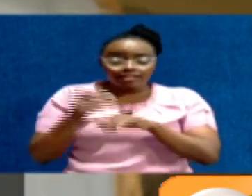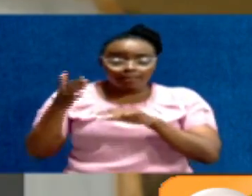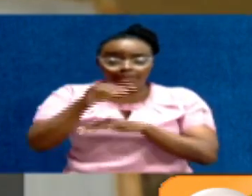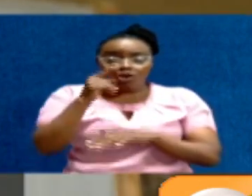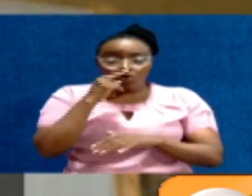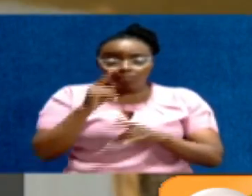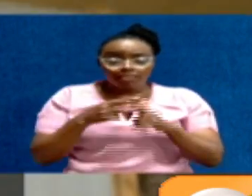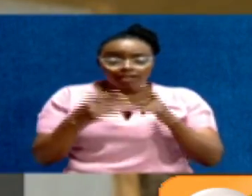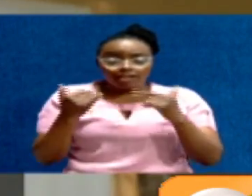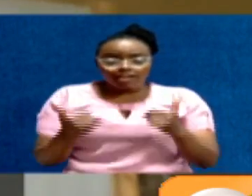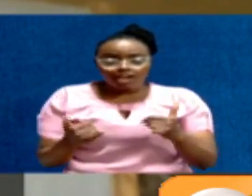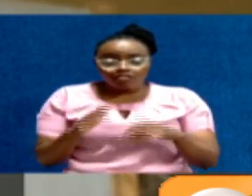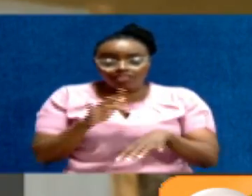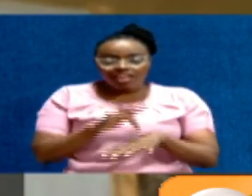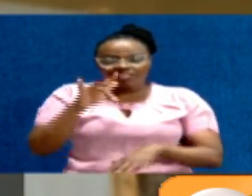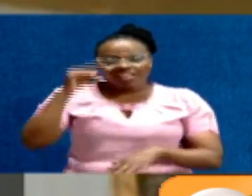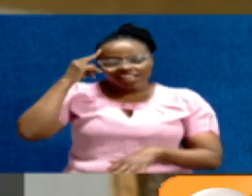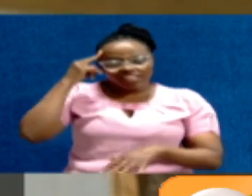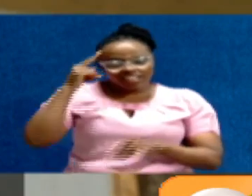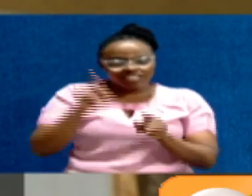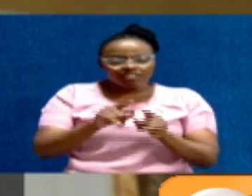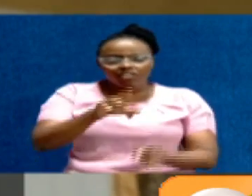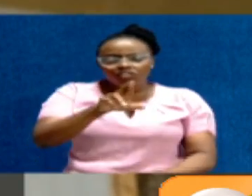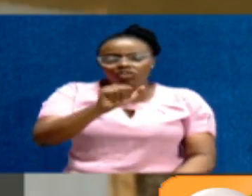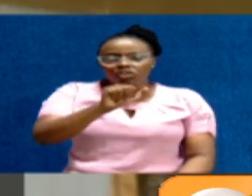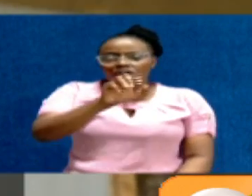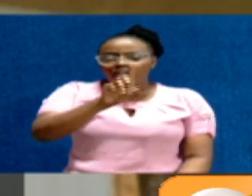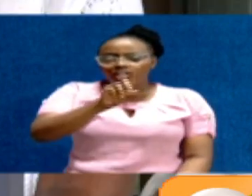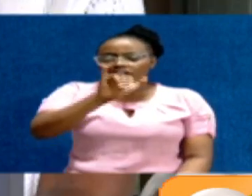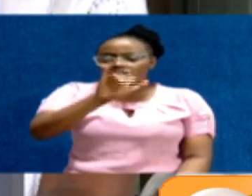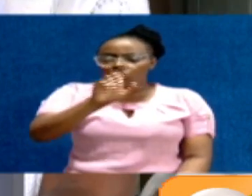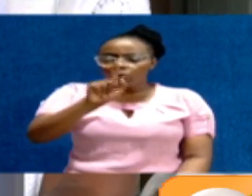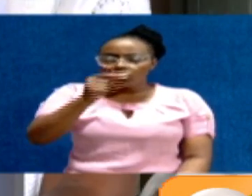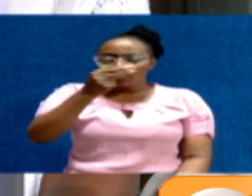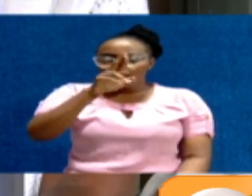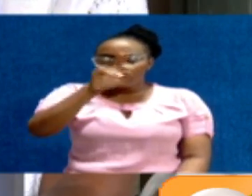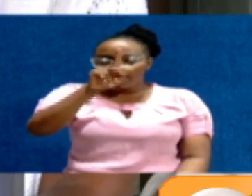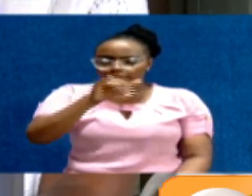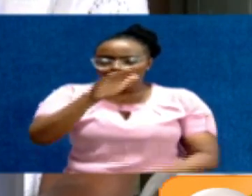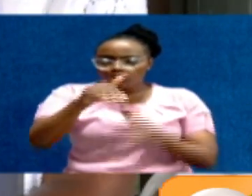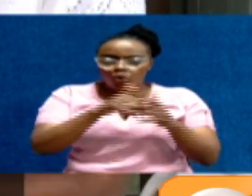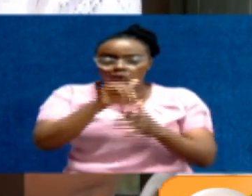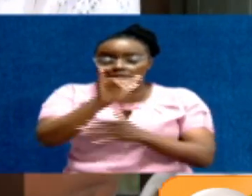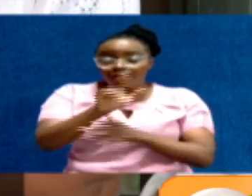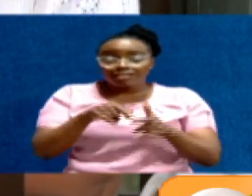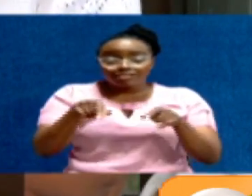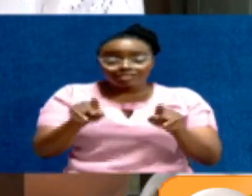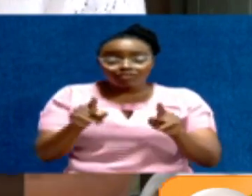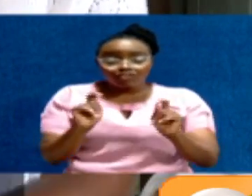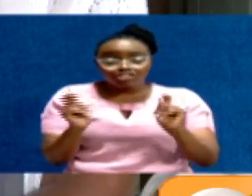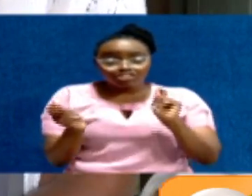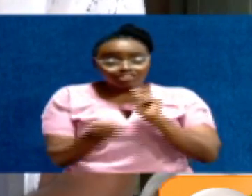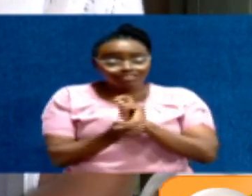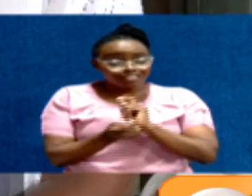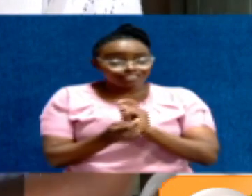Tulipokuja nyumbani, si sasa effect nafikiri ya radiotherapy, hiyo mambo yote, yeye